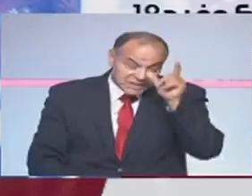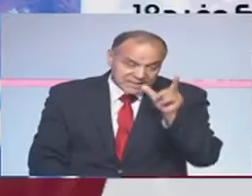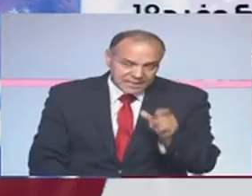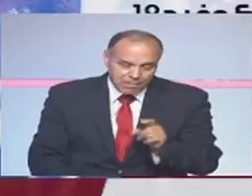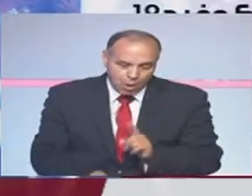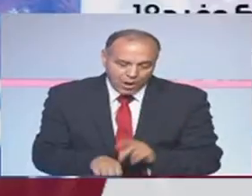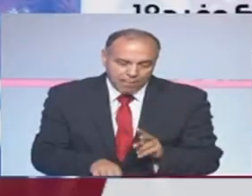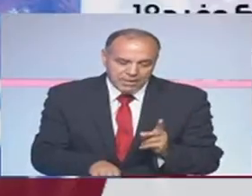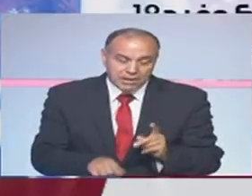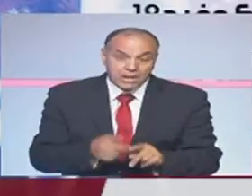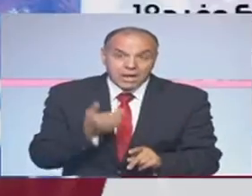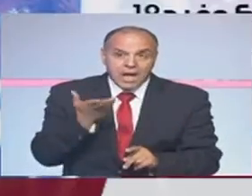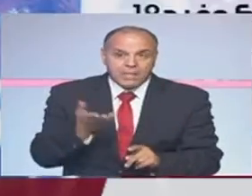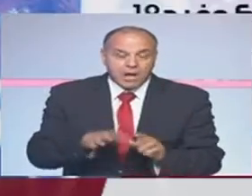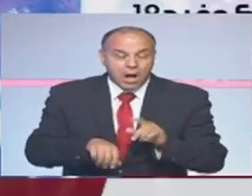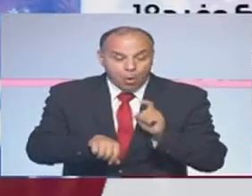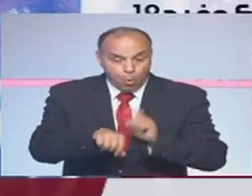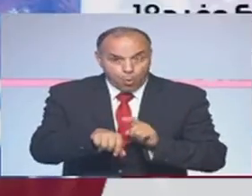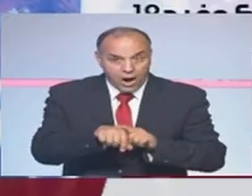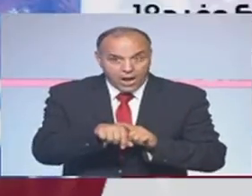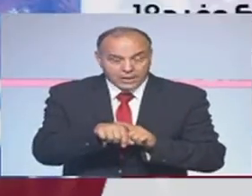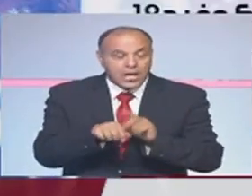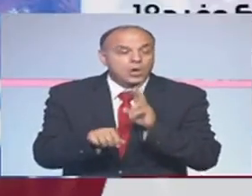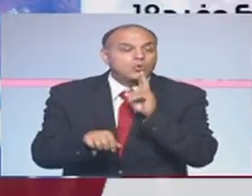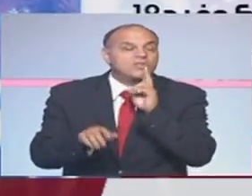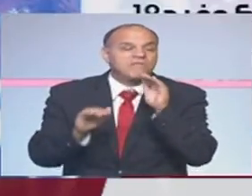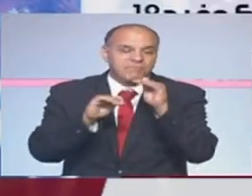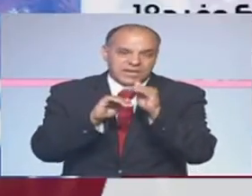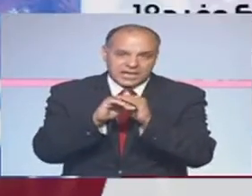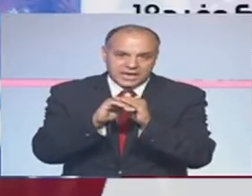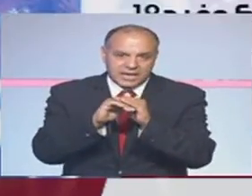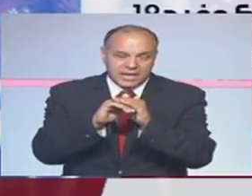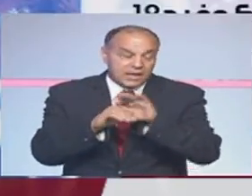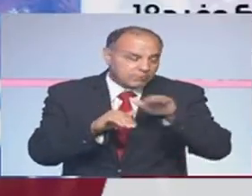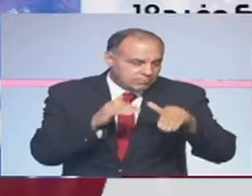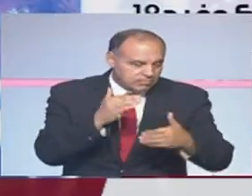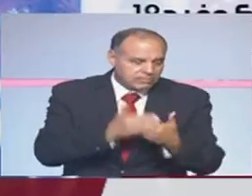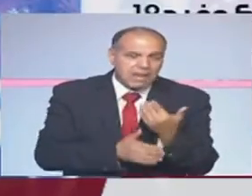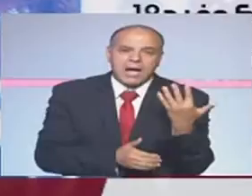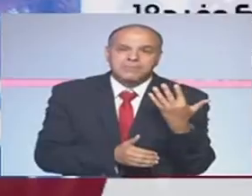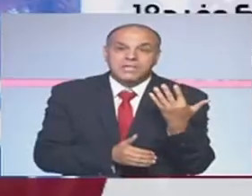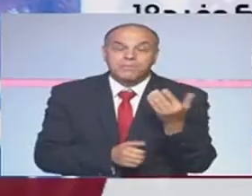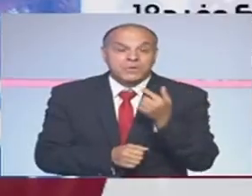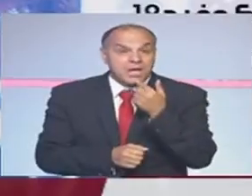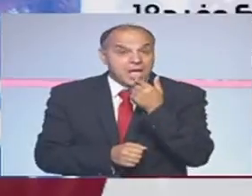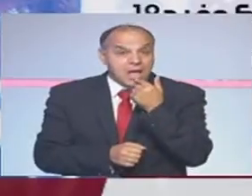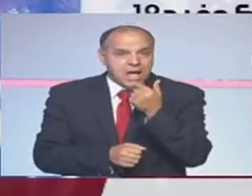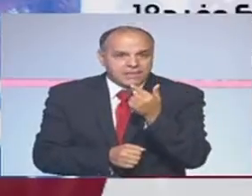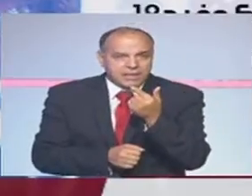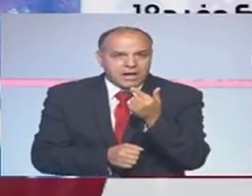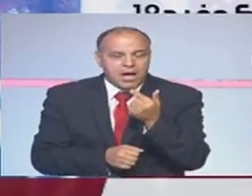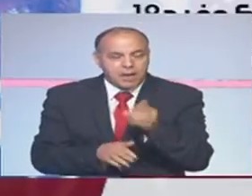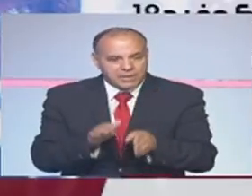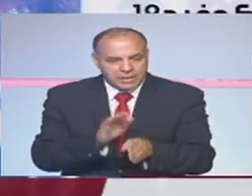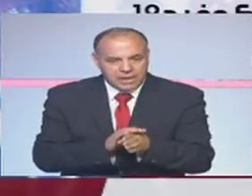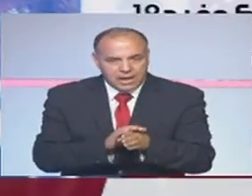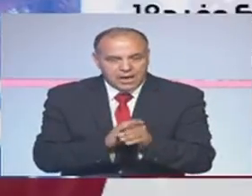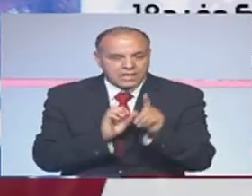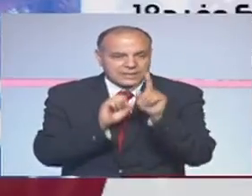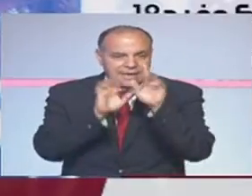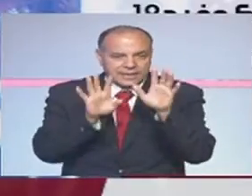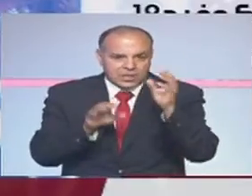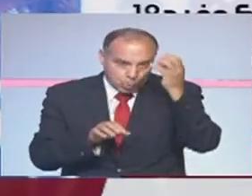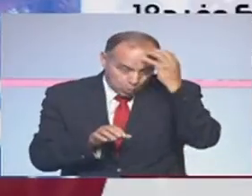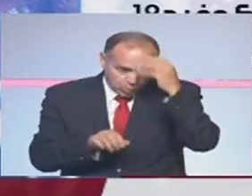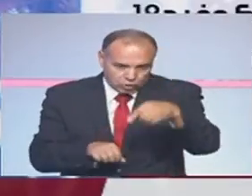الجمهوريه ليصبح من الساعه منتصف الليل الى الساعه الخامسه صباحا وذلك ابتداءا من التاسع عشر